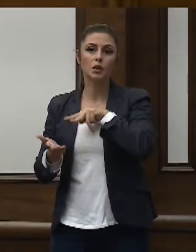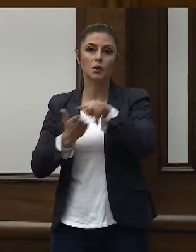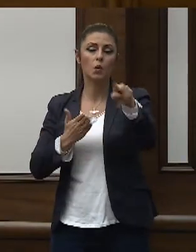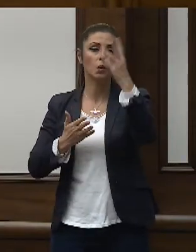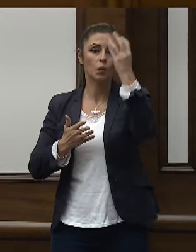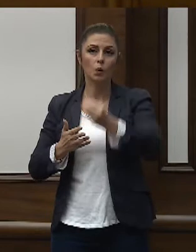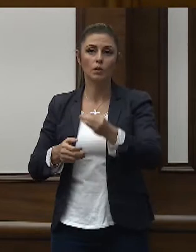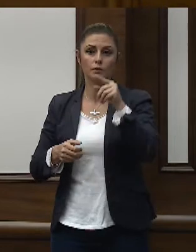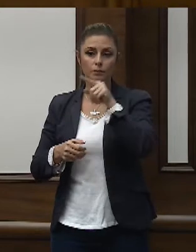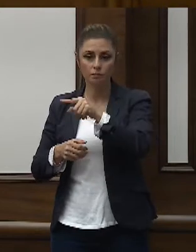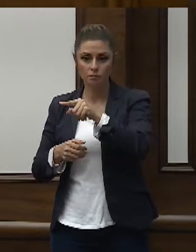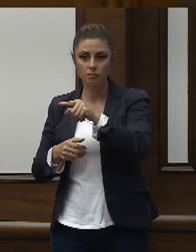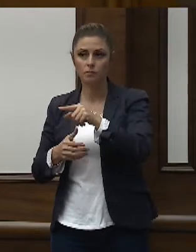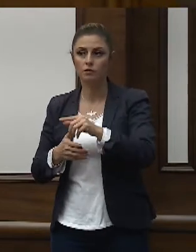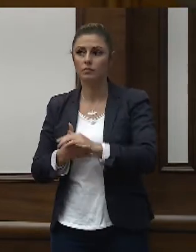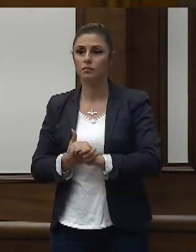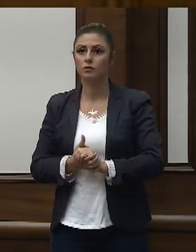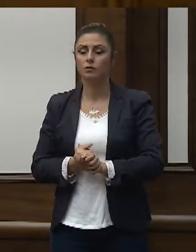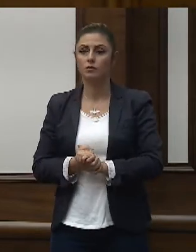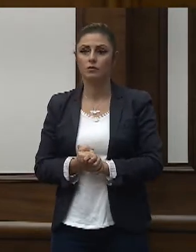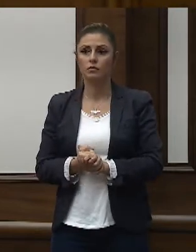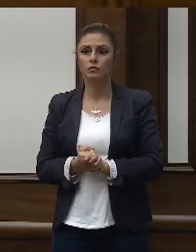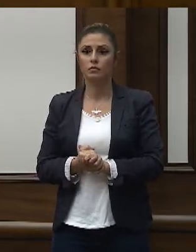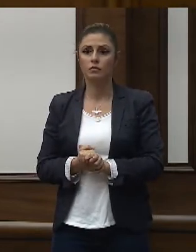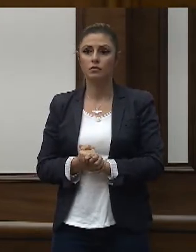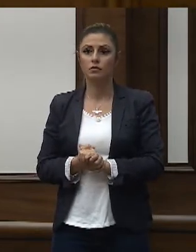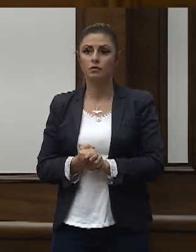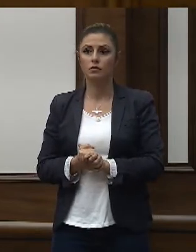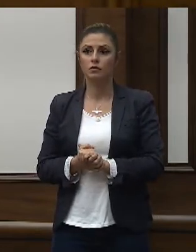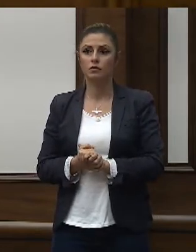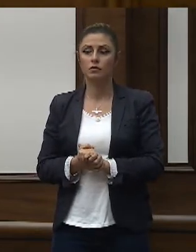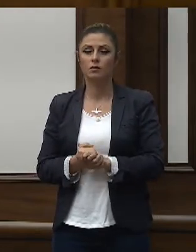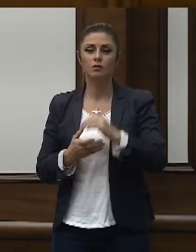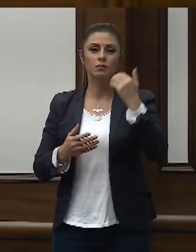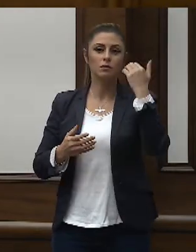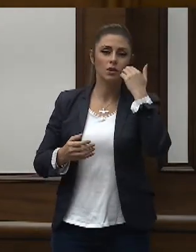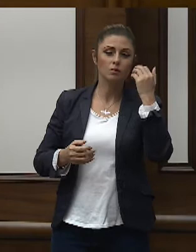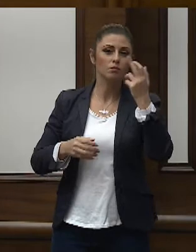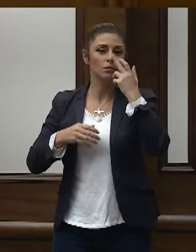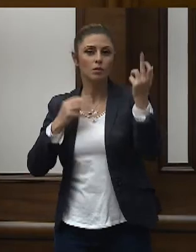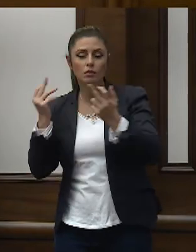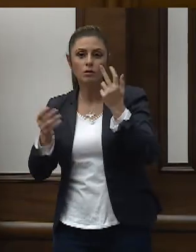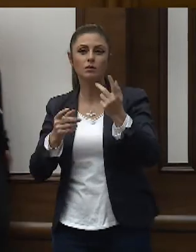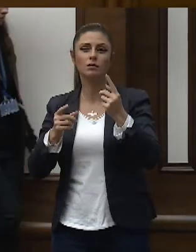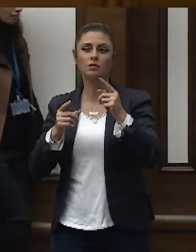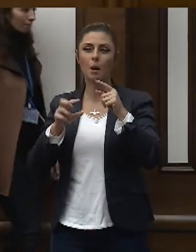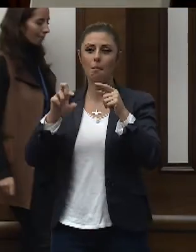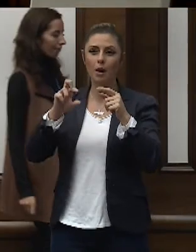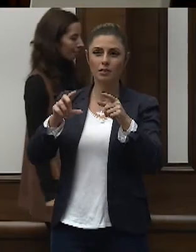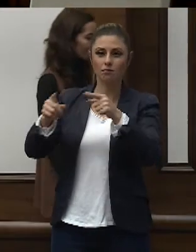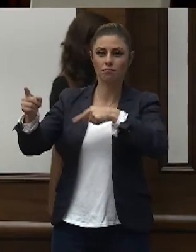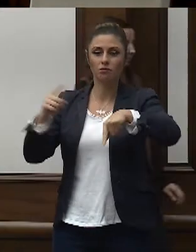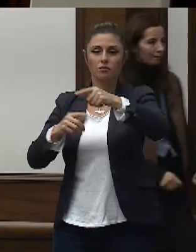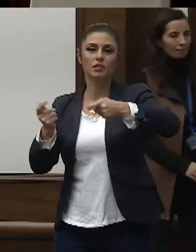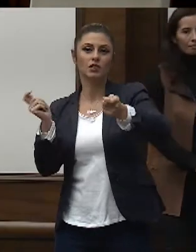aynen dinlesin. Keşke Tapu Genel Müdürü de dinliyordur bizim. Alavera dalavera yöntemleriyle parsel haline getirilerek